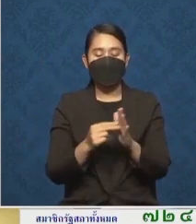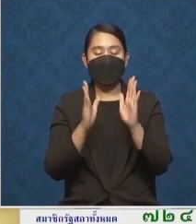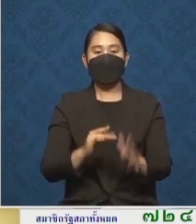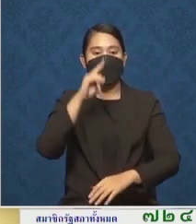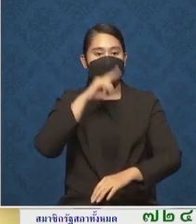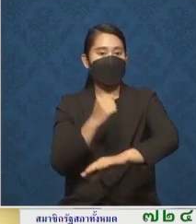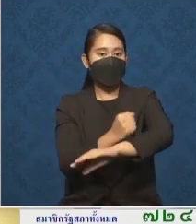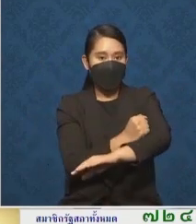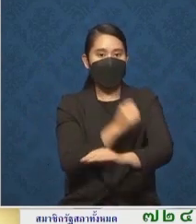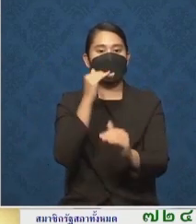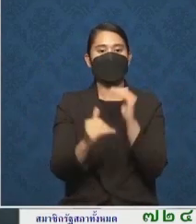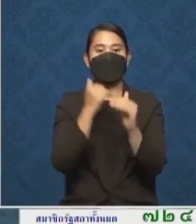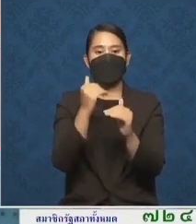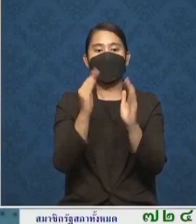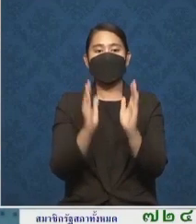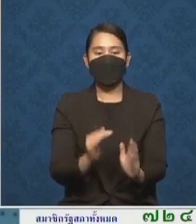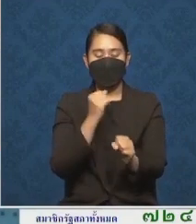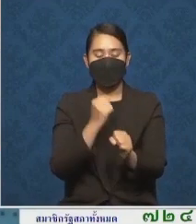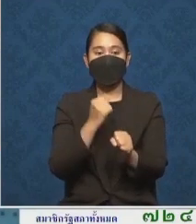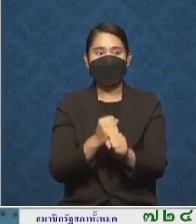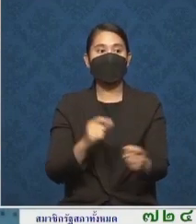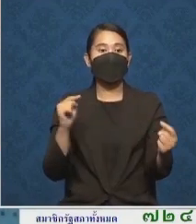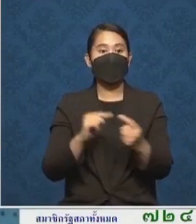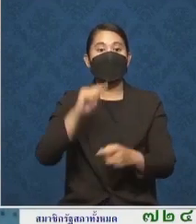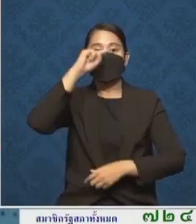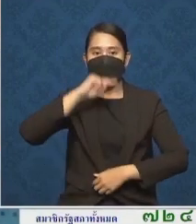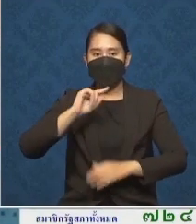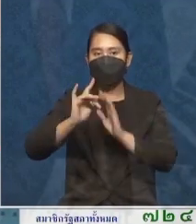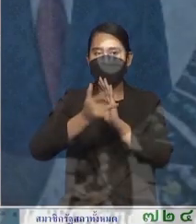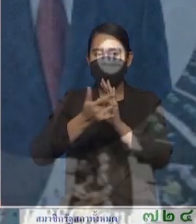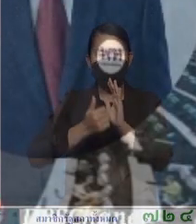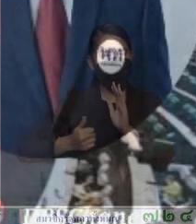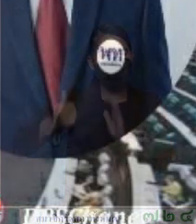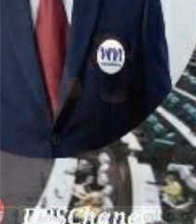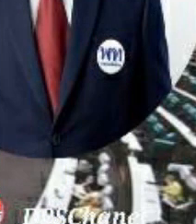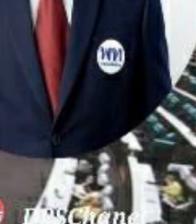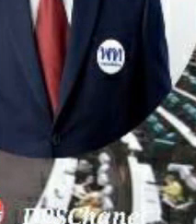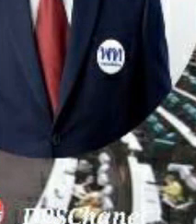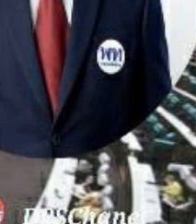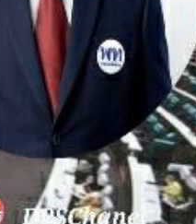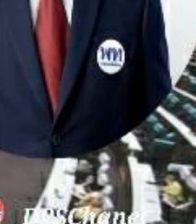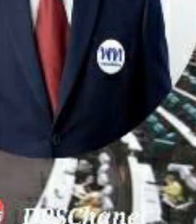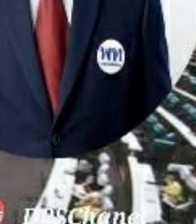ฒนาบุคลากรให้เป็ประเทศที่มีเทคโนลยีที่สูงขึ้นขอบคุณคร ทางทครับ